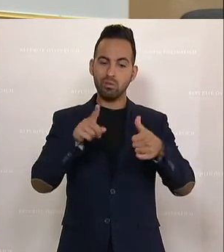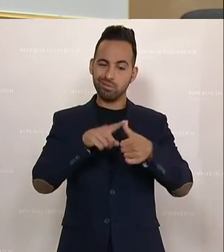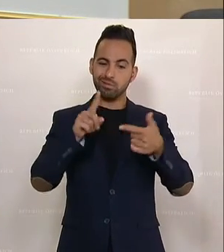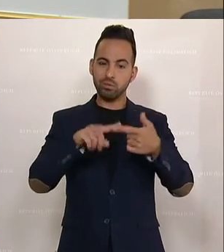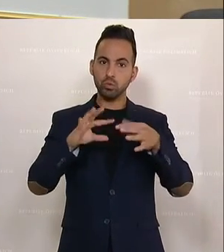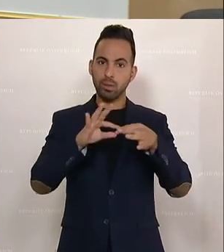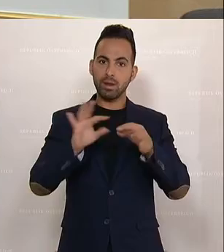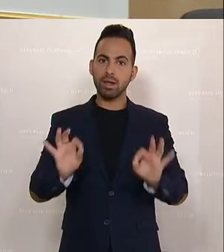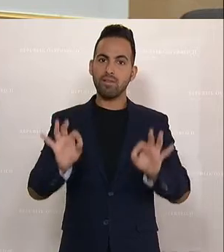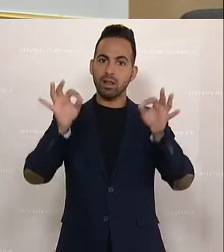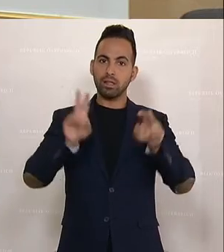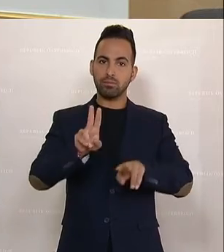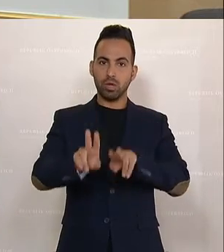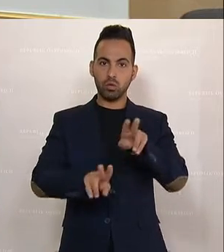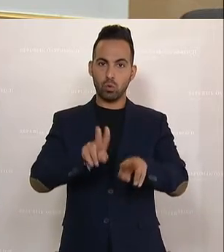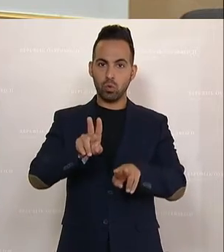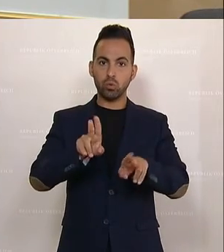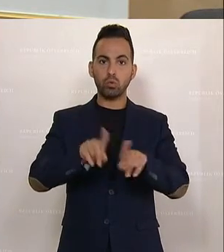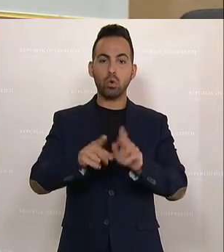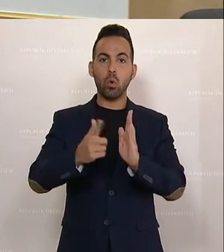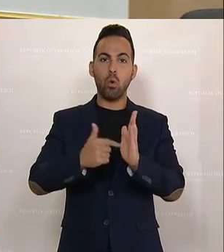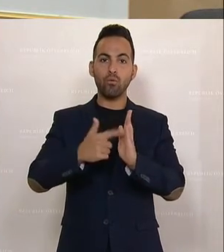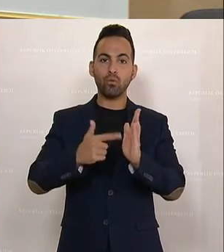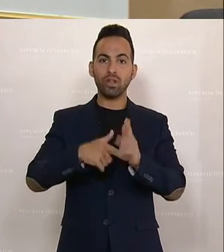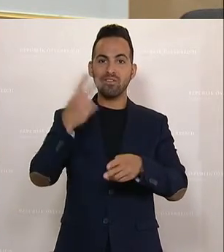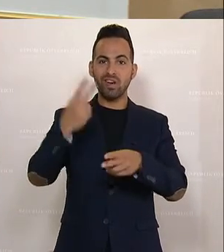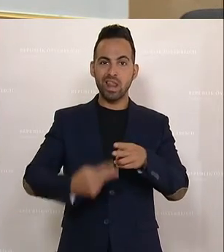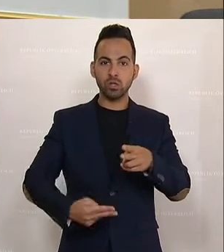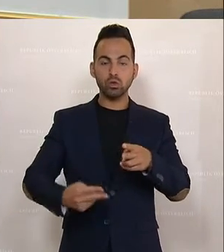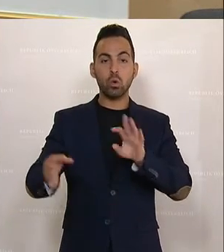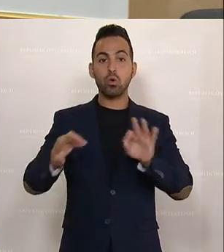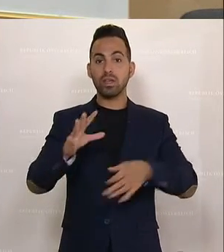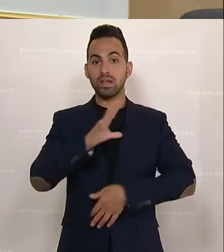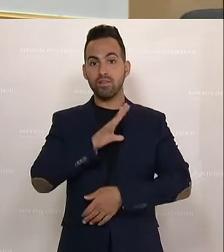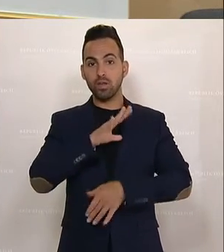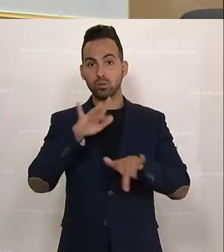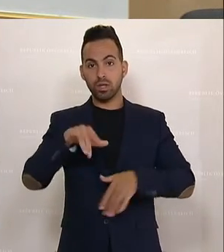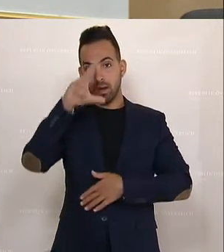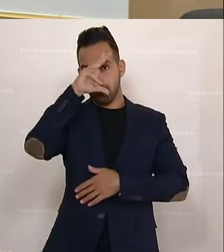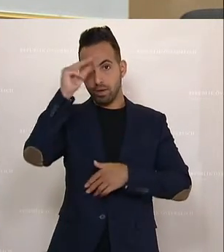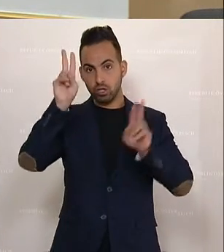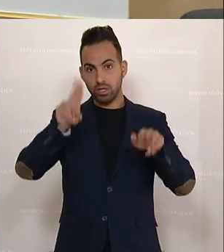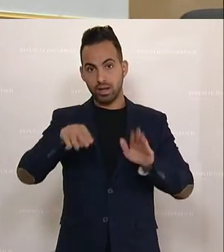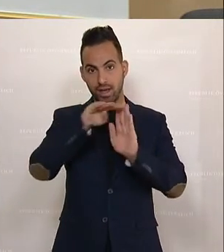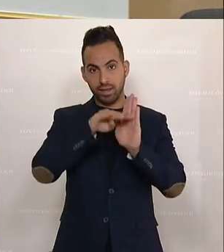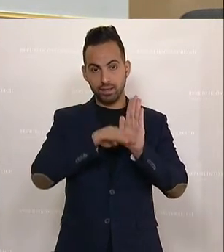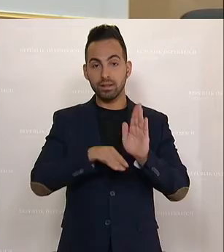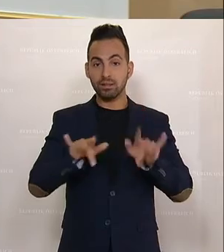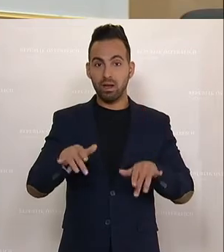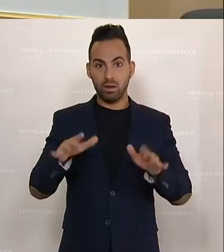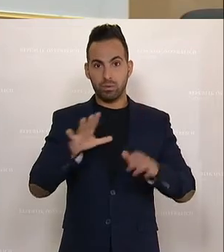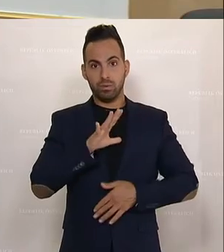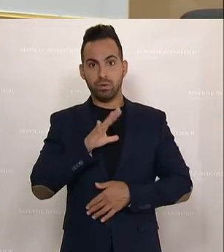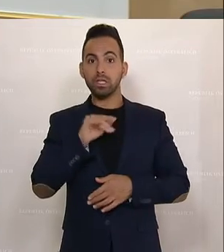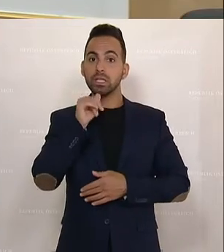Qualität der Betreuung und der Häufigkeit der Verletzung oder Gefährdung von Menschenrechten. Und das betrifft nicht